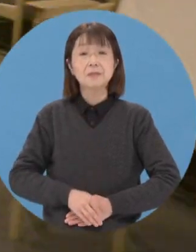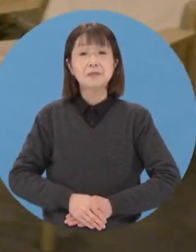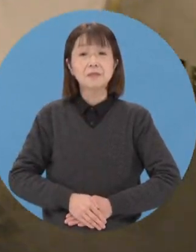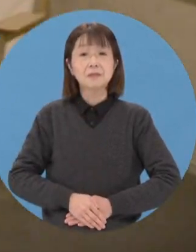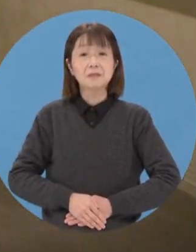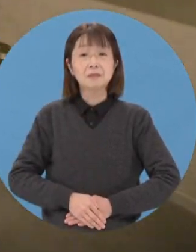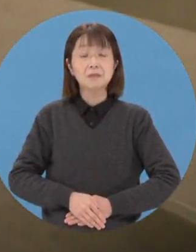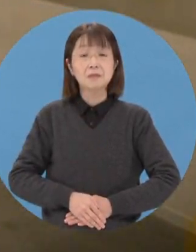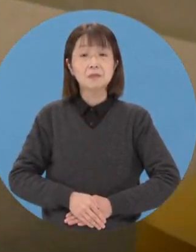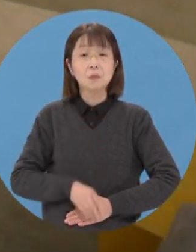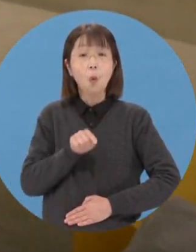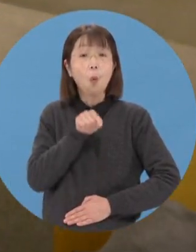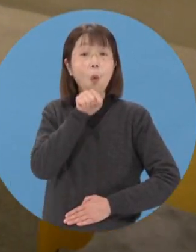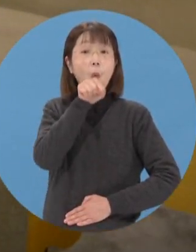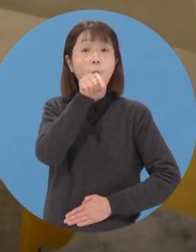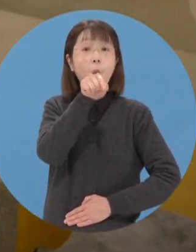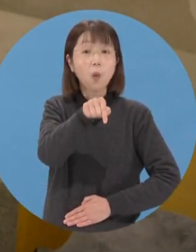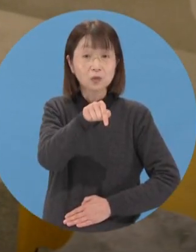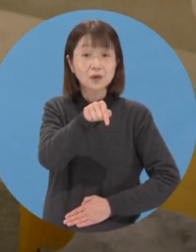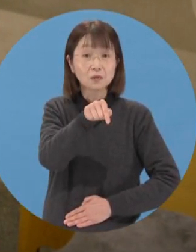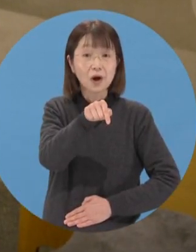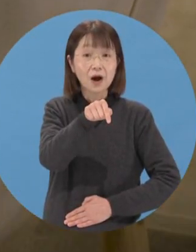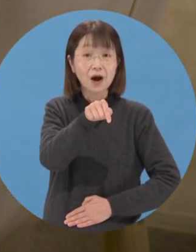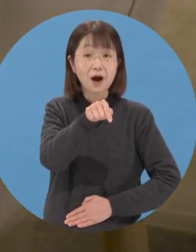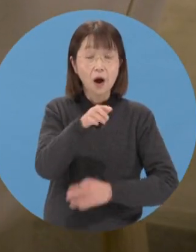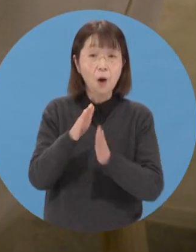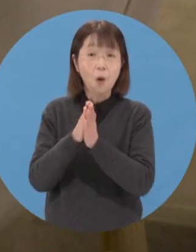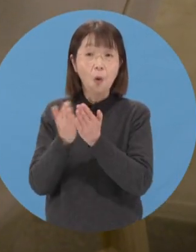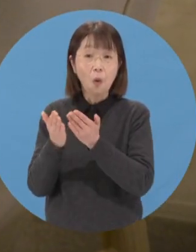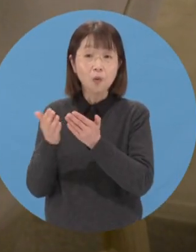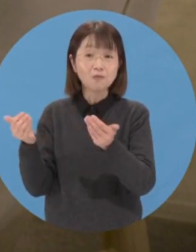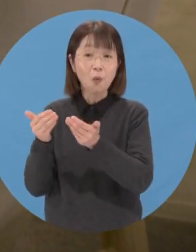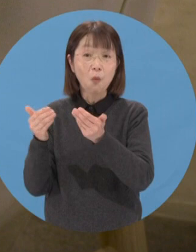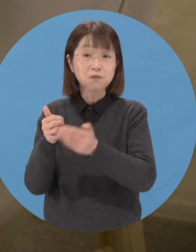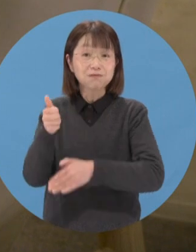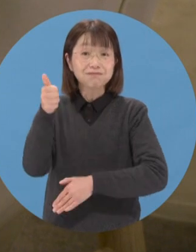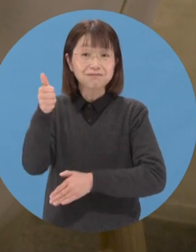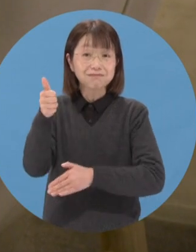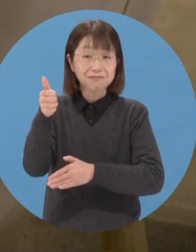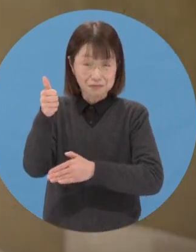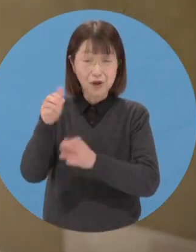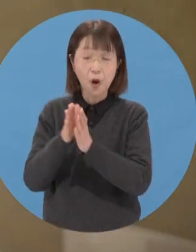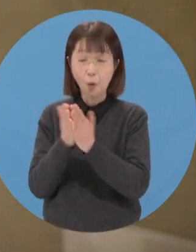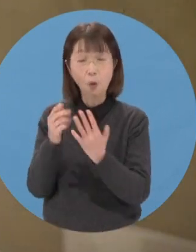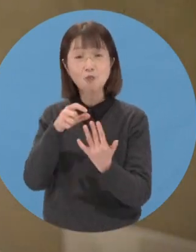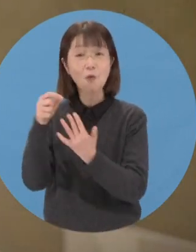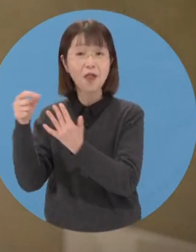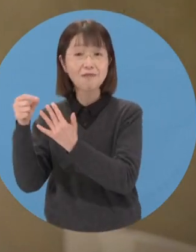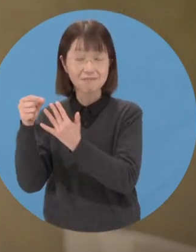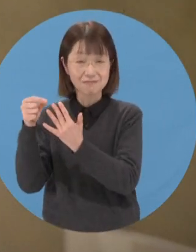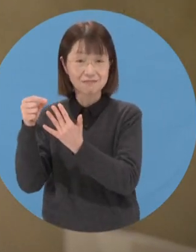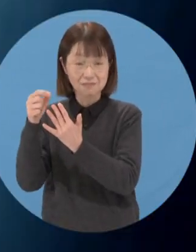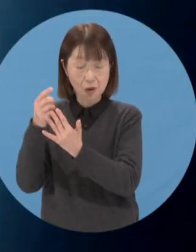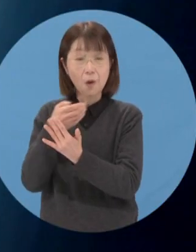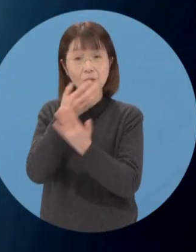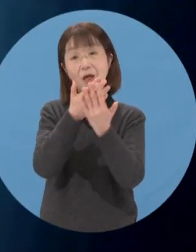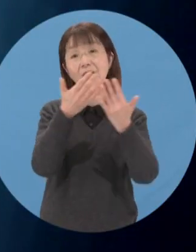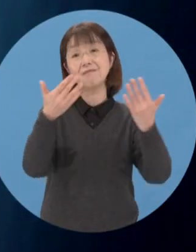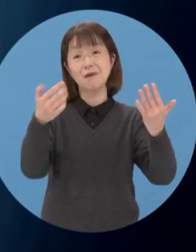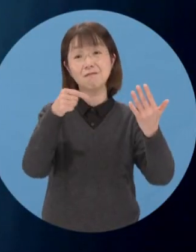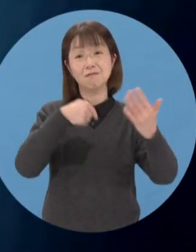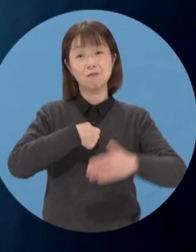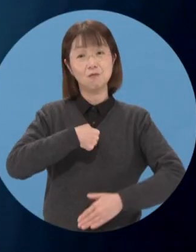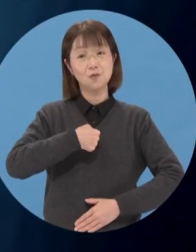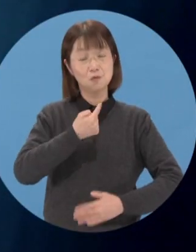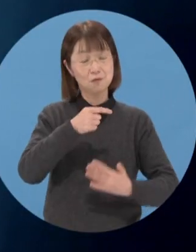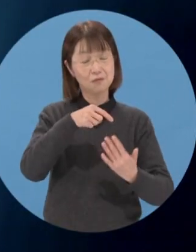奥のラウンジには春光堂書店の店主が選んだ本が並び、自由に読むこともできる。 なんかその